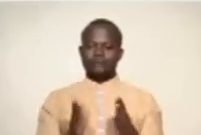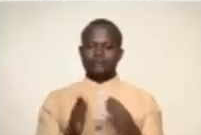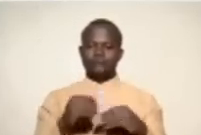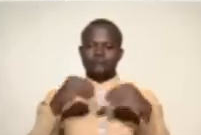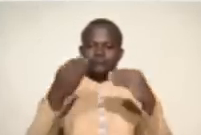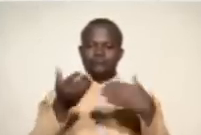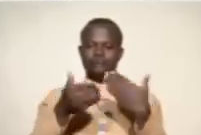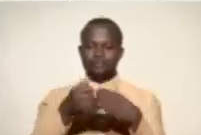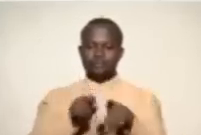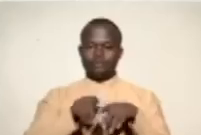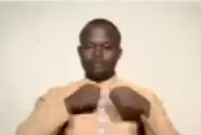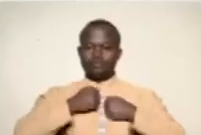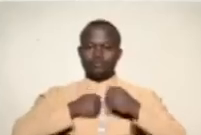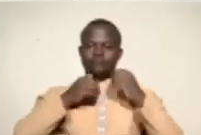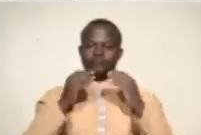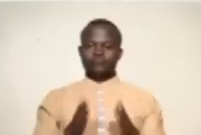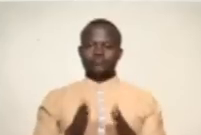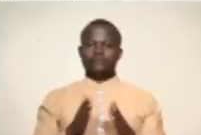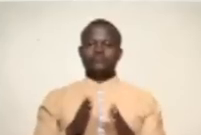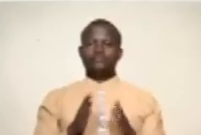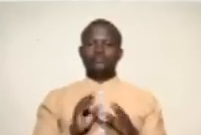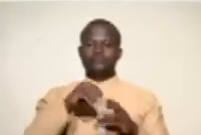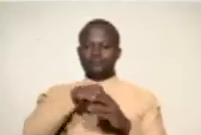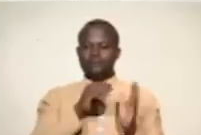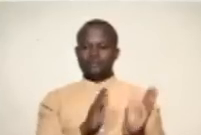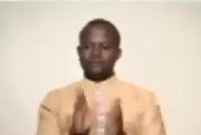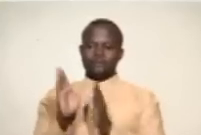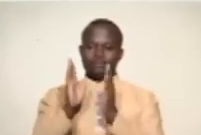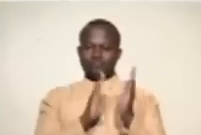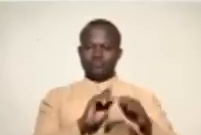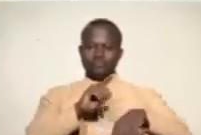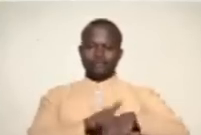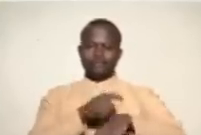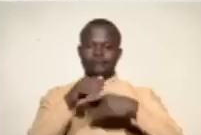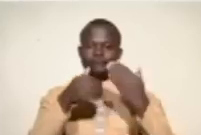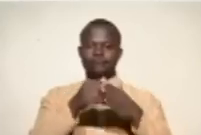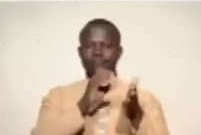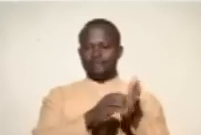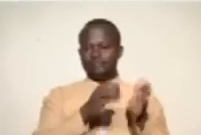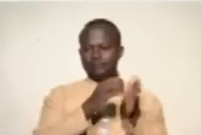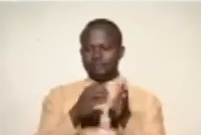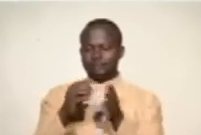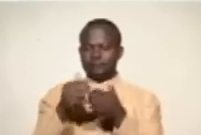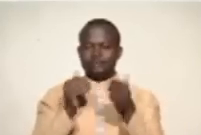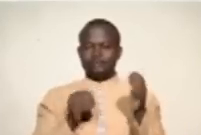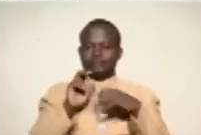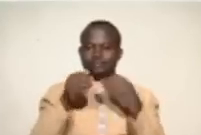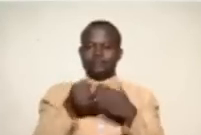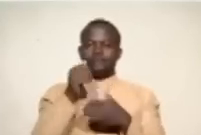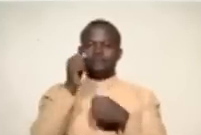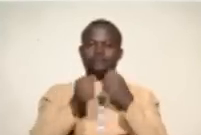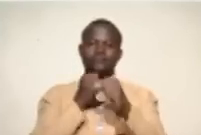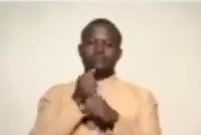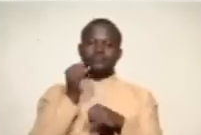ntanga nk'umuturarwanda, bagena muri gahunda y'igihe babicamo igihe mbere y'uko avuga ngo ni ku mwaka wa nyuma,